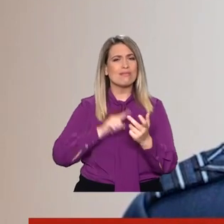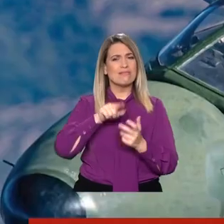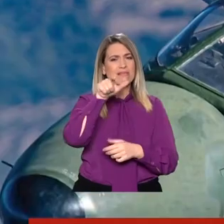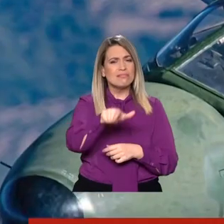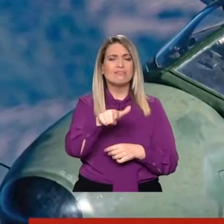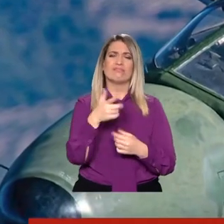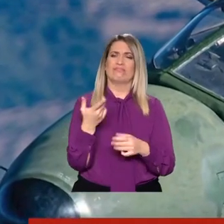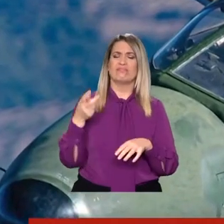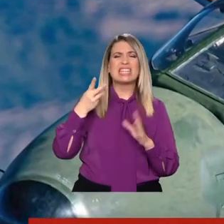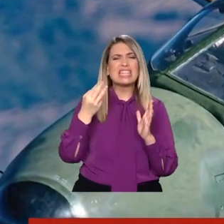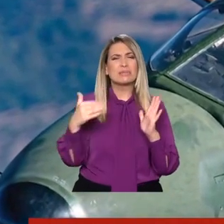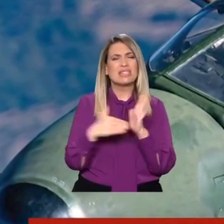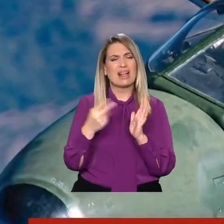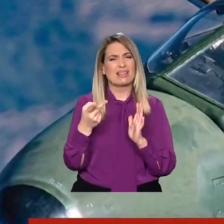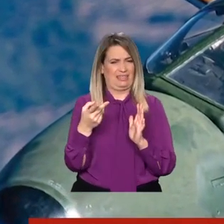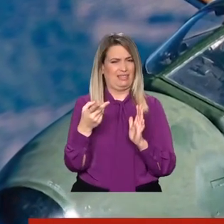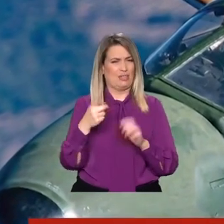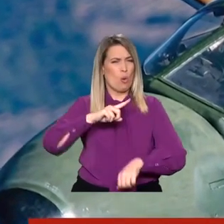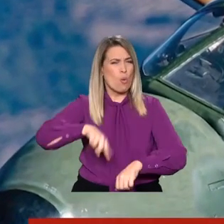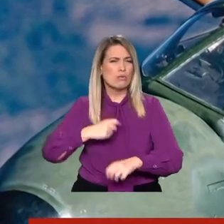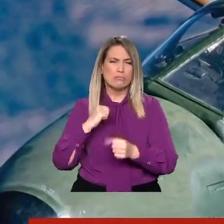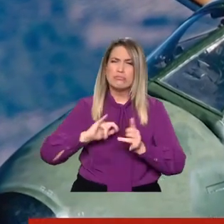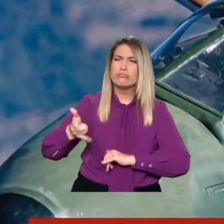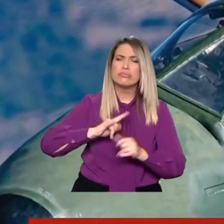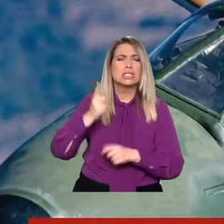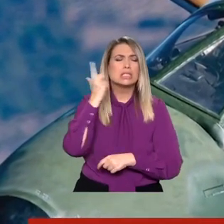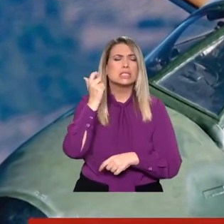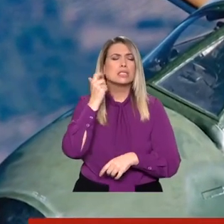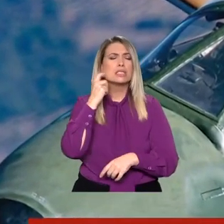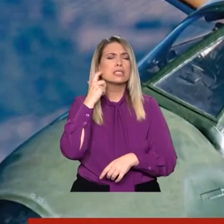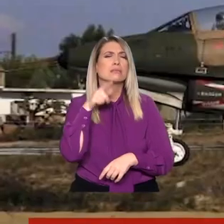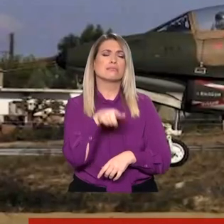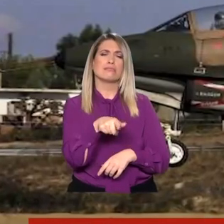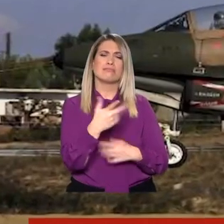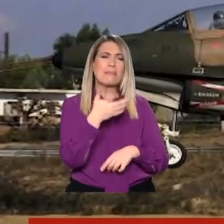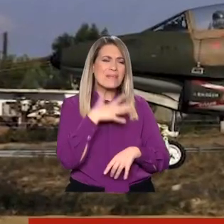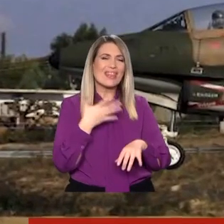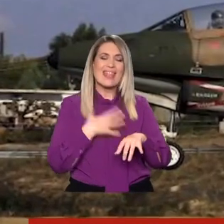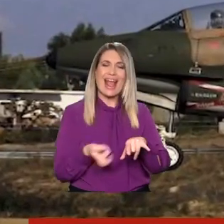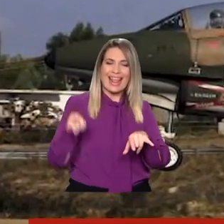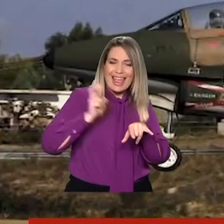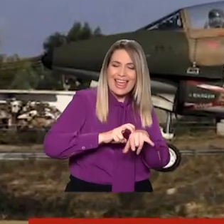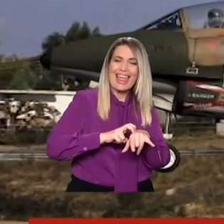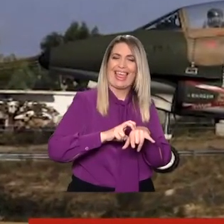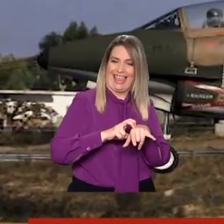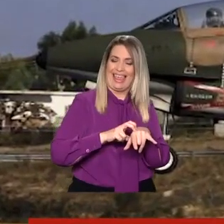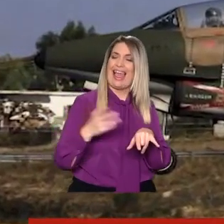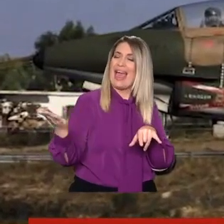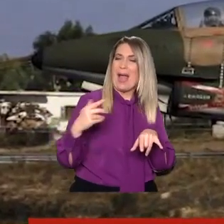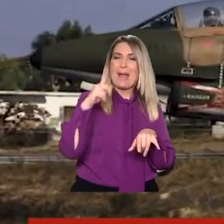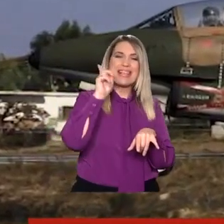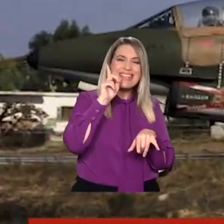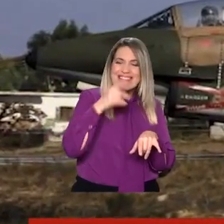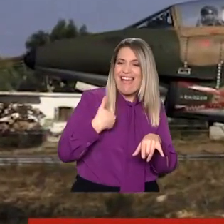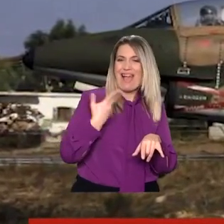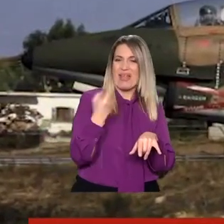την τελευταία εκπαιδευτική βόλτα με το μοιραίο TAF-2. Είχε ζητήσει από τη σύζυγο και τα παιδιά του να πλησιάσουν κοντά στο αεροδρόμιο για να δουν την προσγείωση και